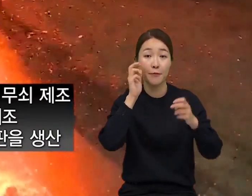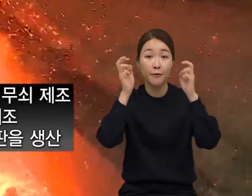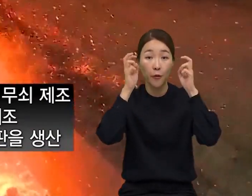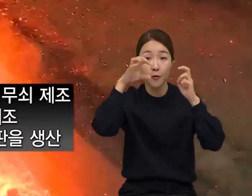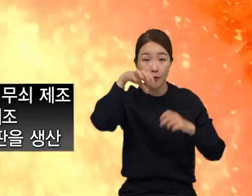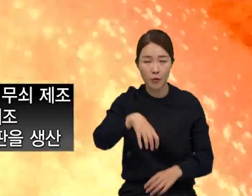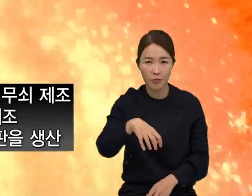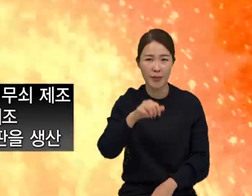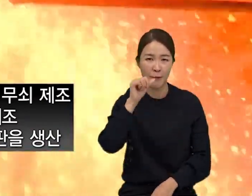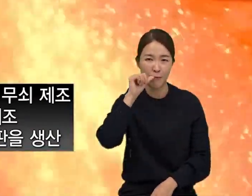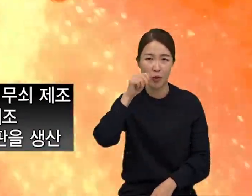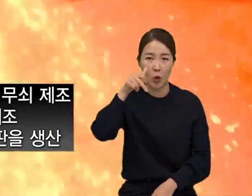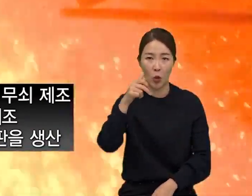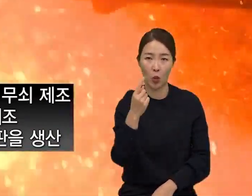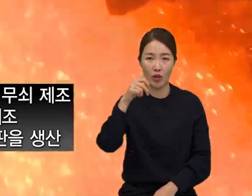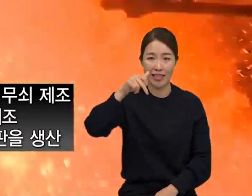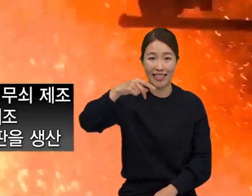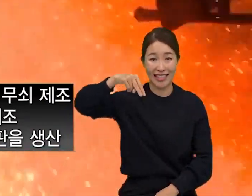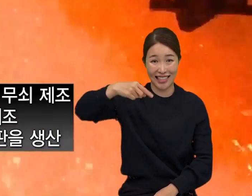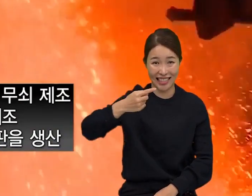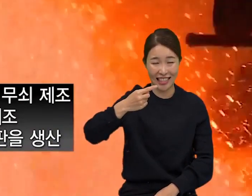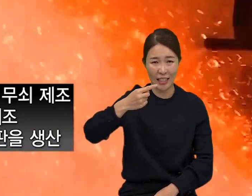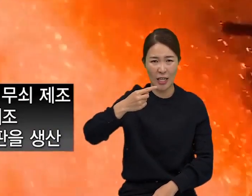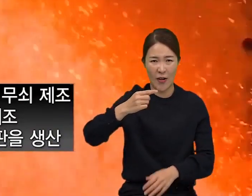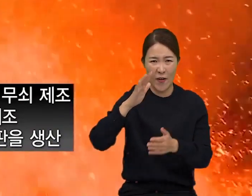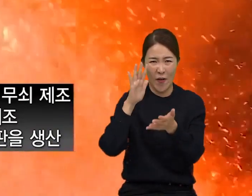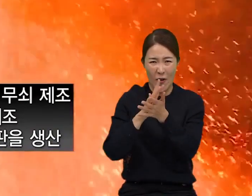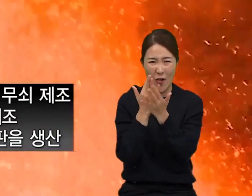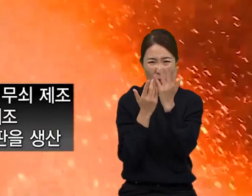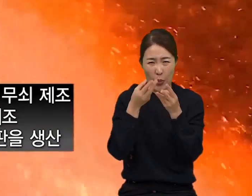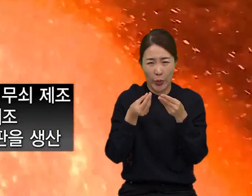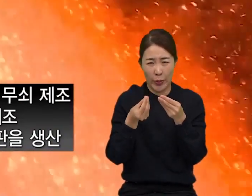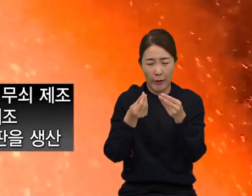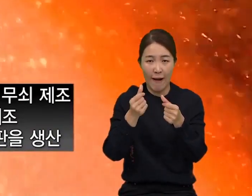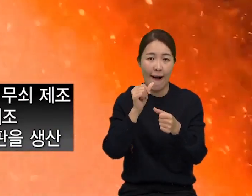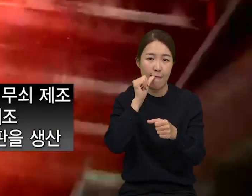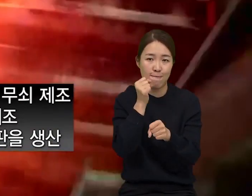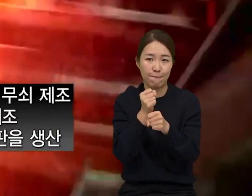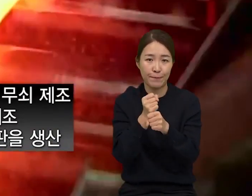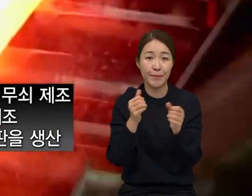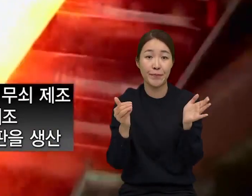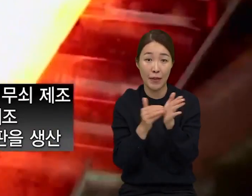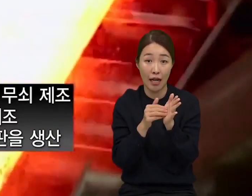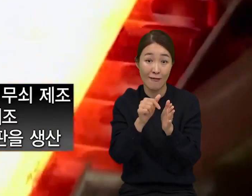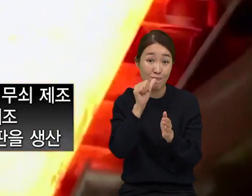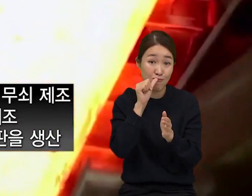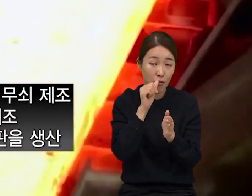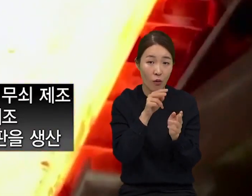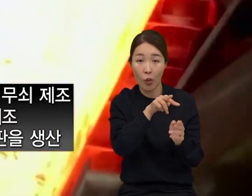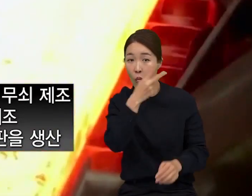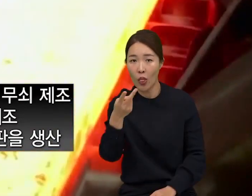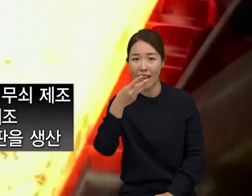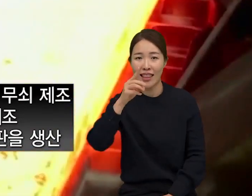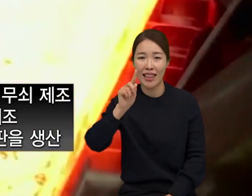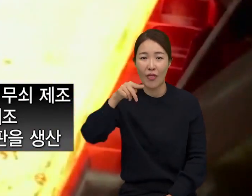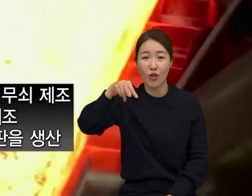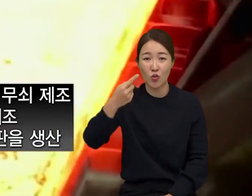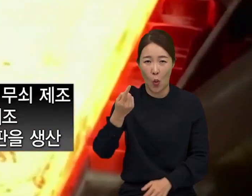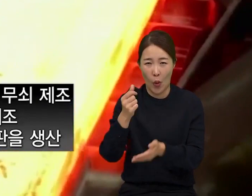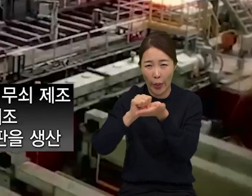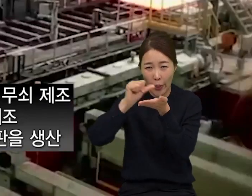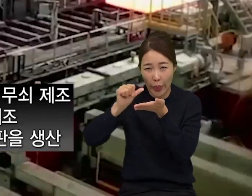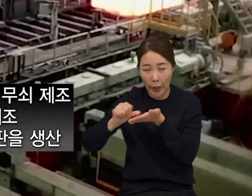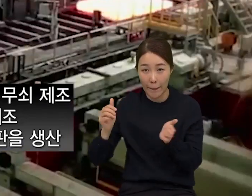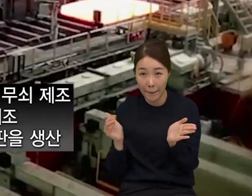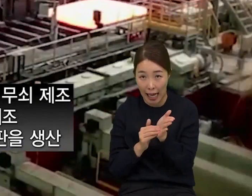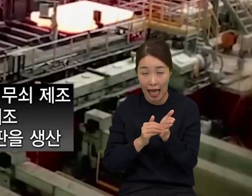종합제철소는 철광석과 코크스를 고로에서 녹여 무쇠를 만들고 이 무쇠에서 탄소를 제거하여 강철을